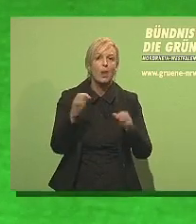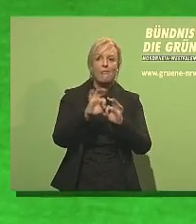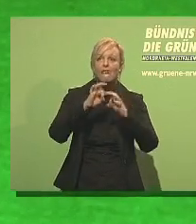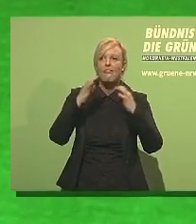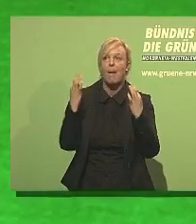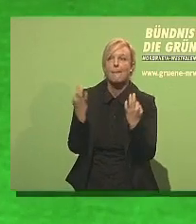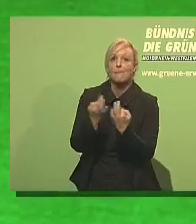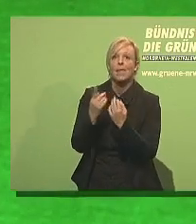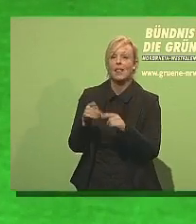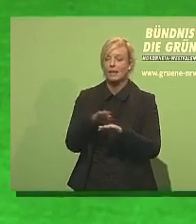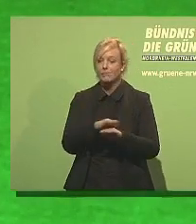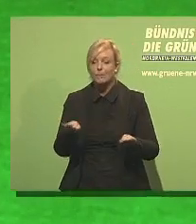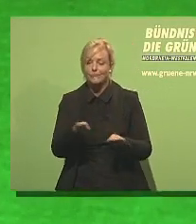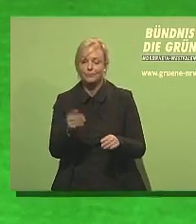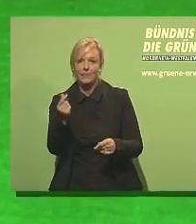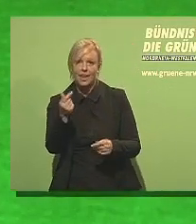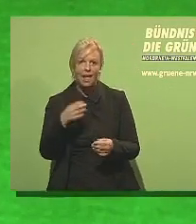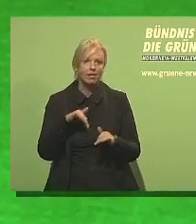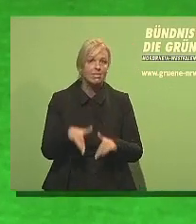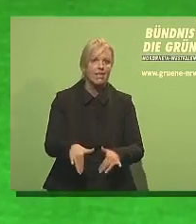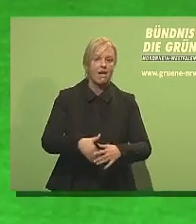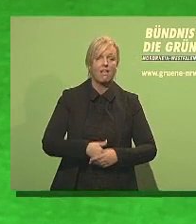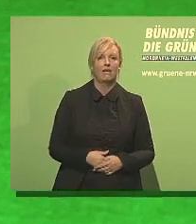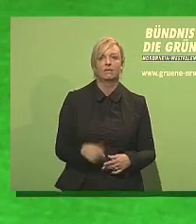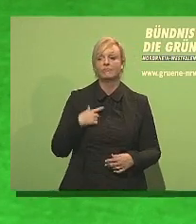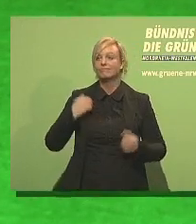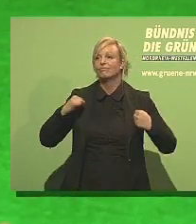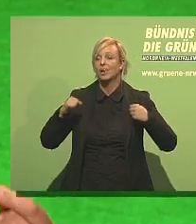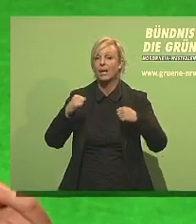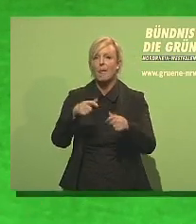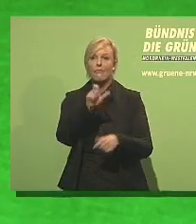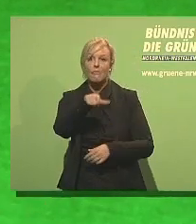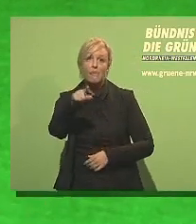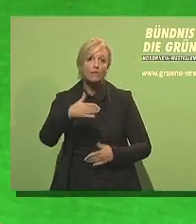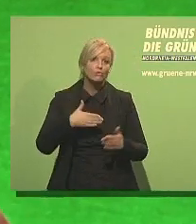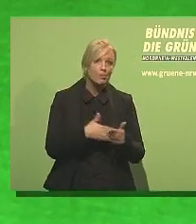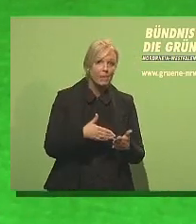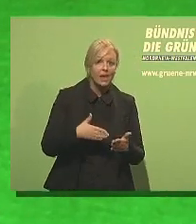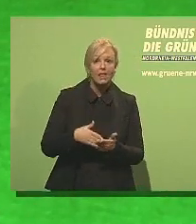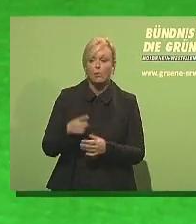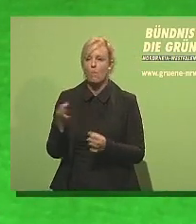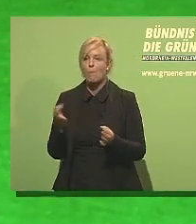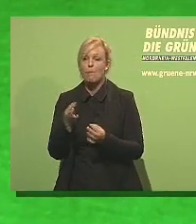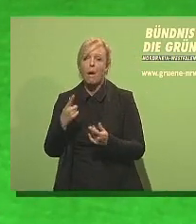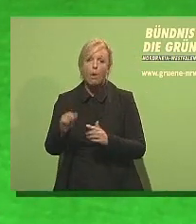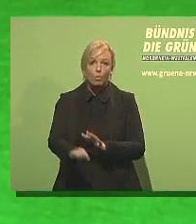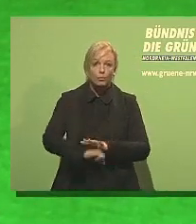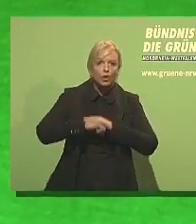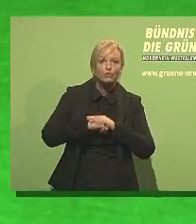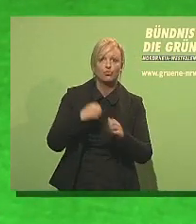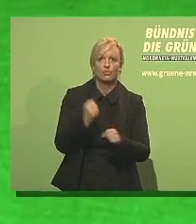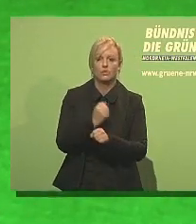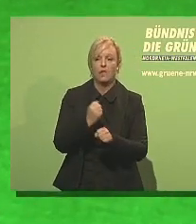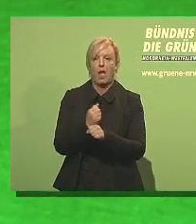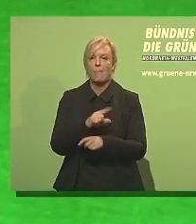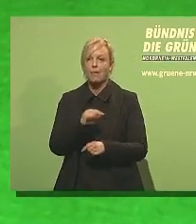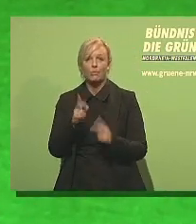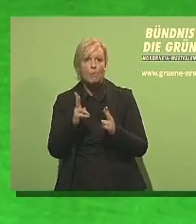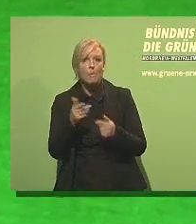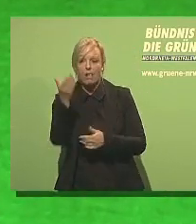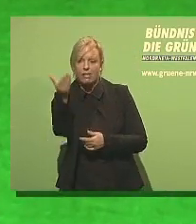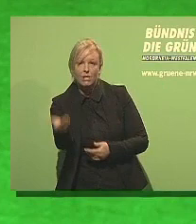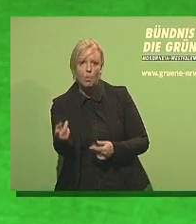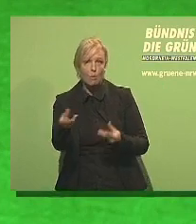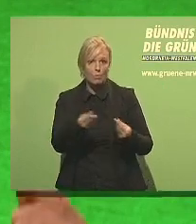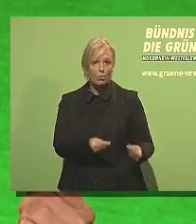menschenwürdiges Existenzminimum haben. Lasst uns dafür kämpfen, dass Menschen mit Behinderung unterstützte Arbeit zu tariflichen Löhnen bekommen.